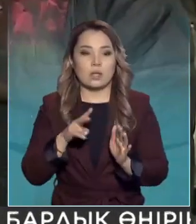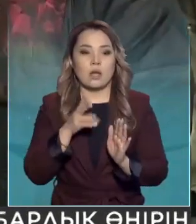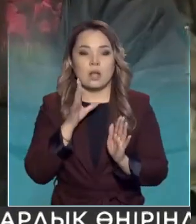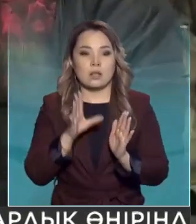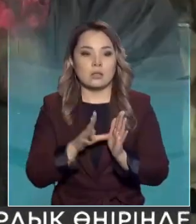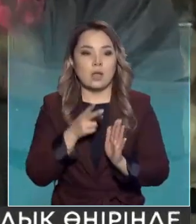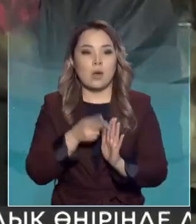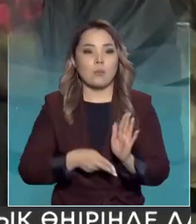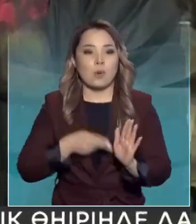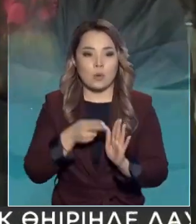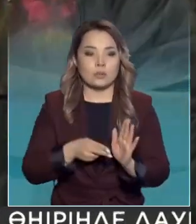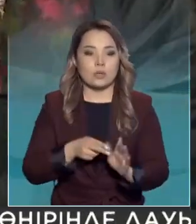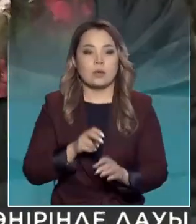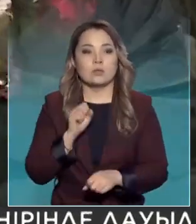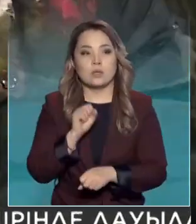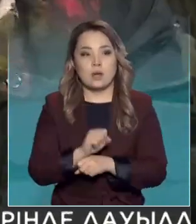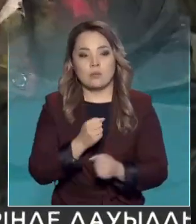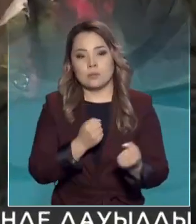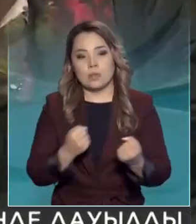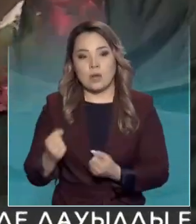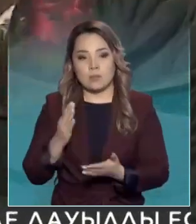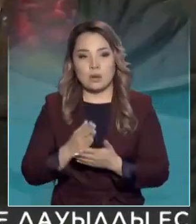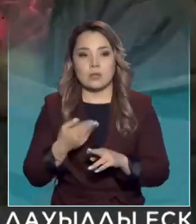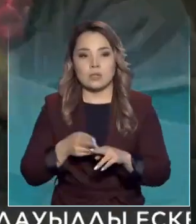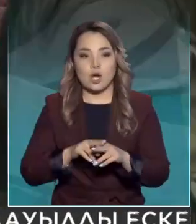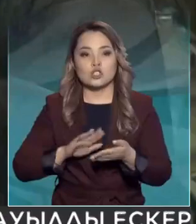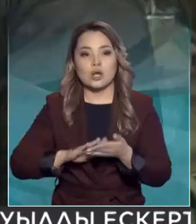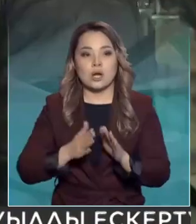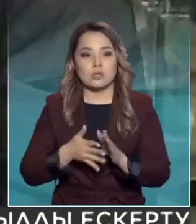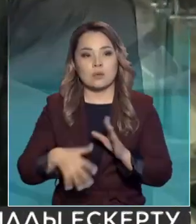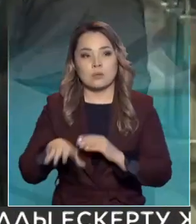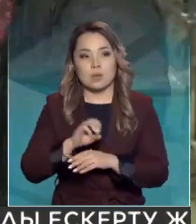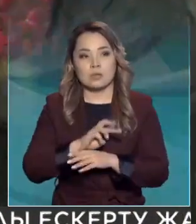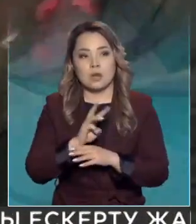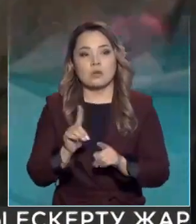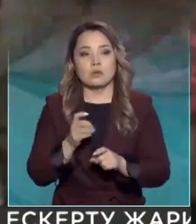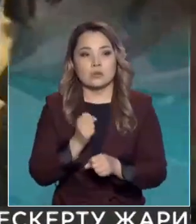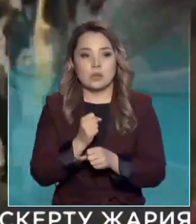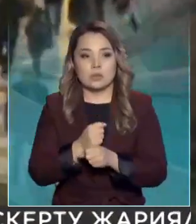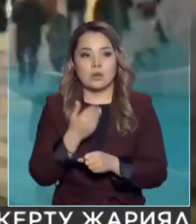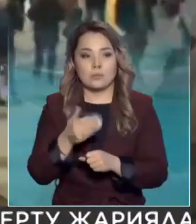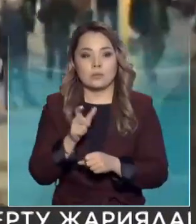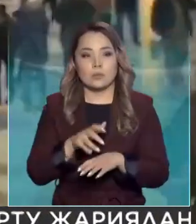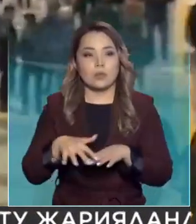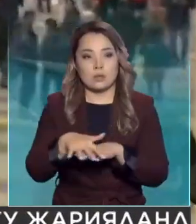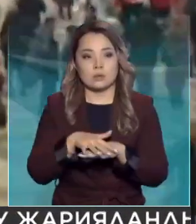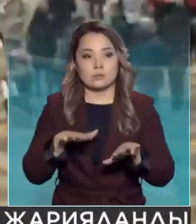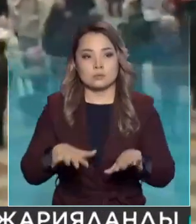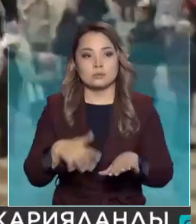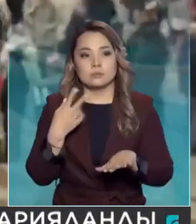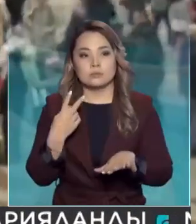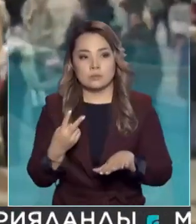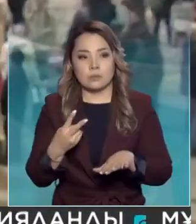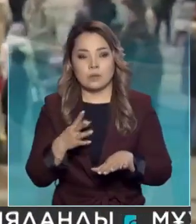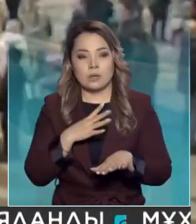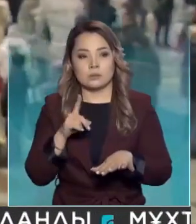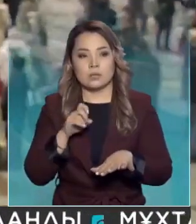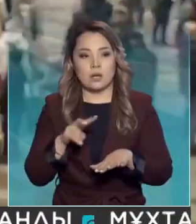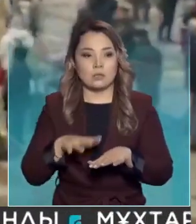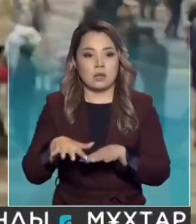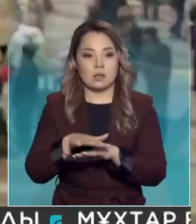электропойыз. Ал мына жолаушыларға қандай да бір жағдай жасалып жатыр ма қазір? Жолаушыларға бізге екі транзиттік зал